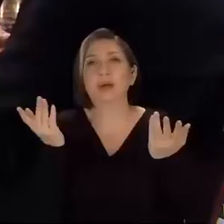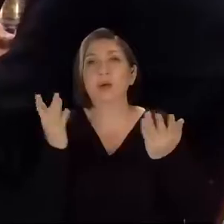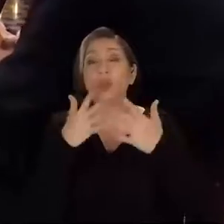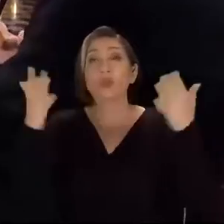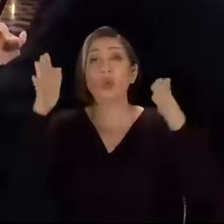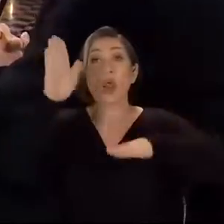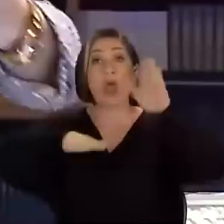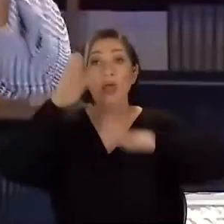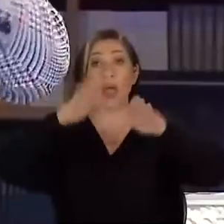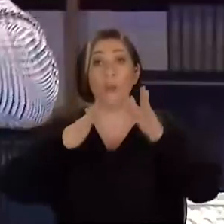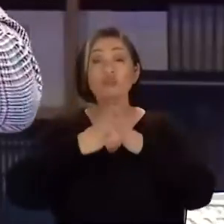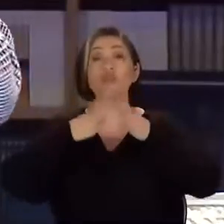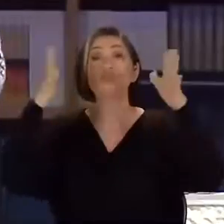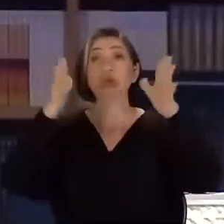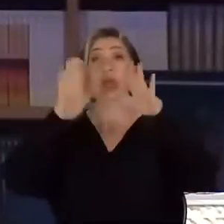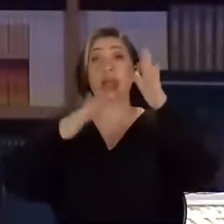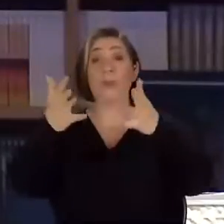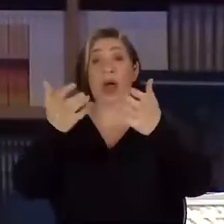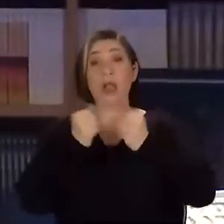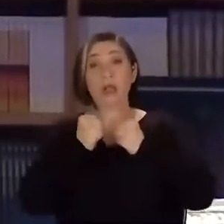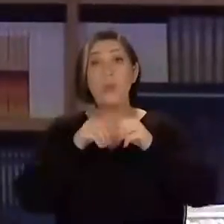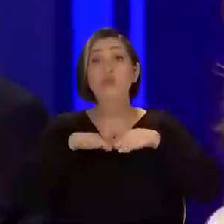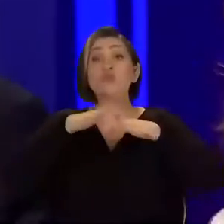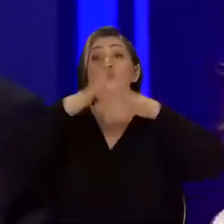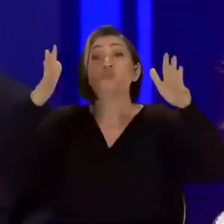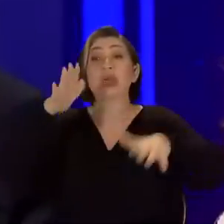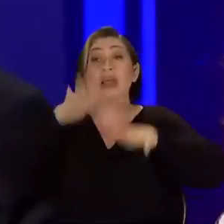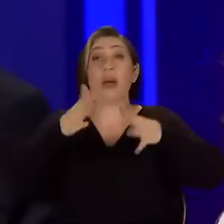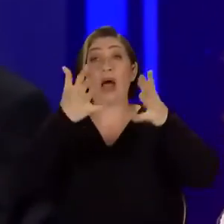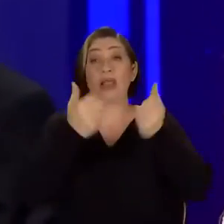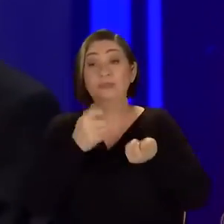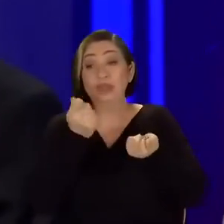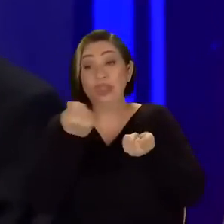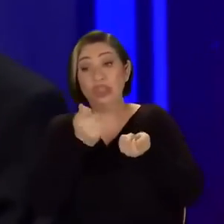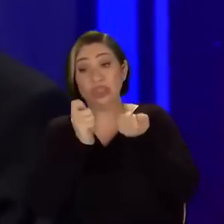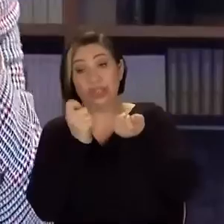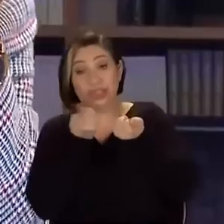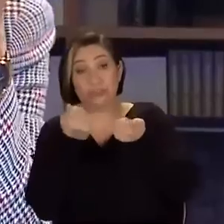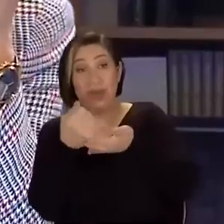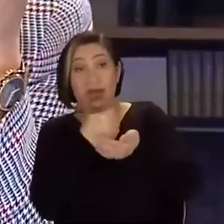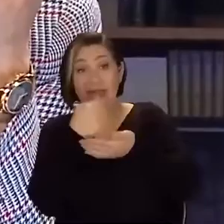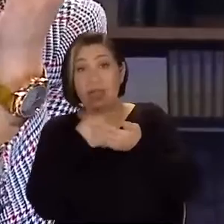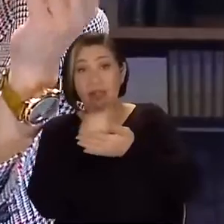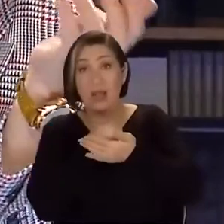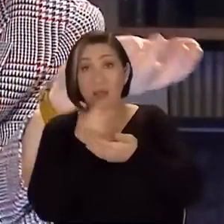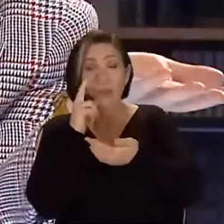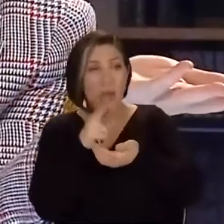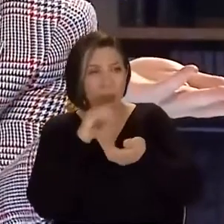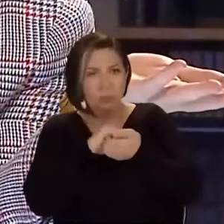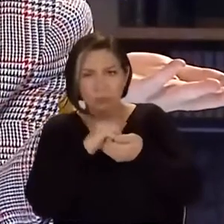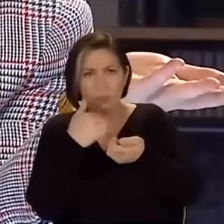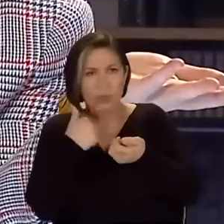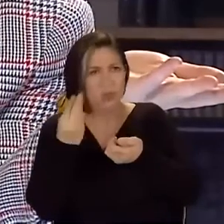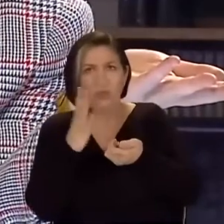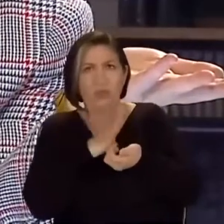büyük reklam verenler, büyük reklam alanlar, büyük reklam alıp onu işe dönüştürenler. Bakıyorsun diyorsun ki öyle eş dost var,